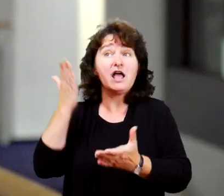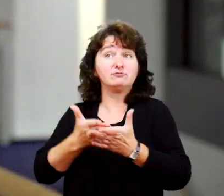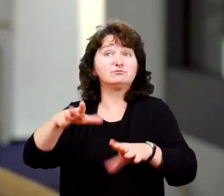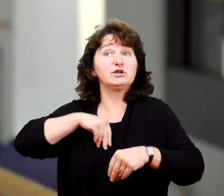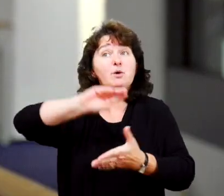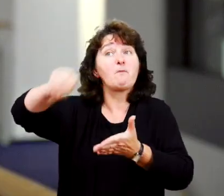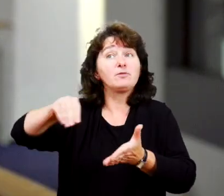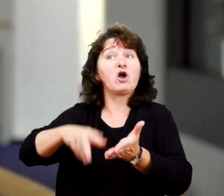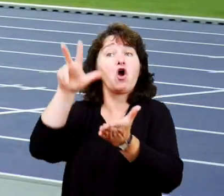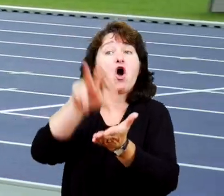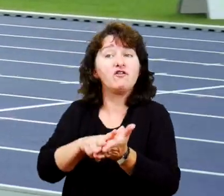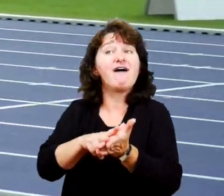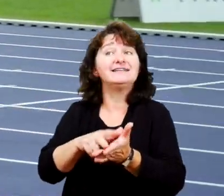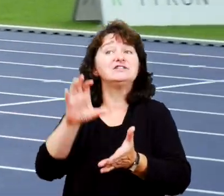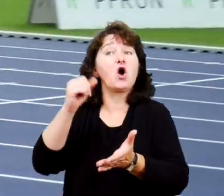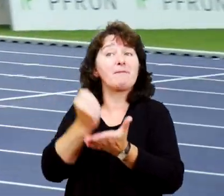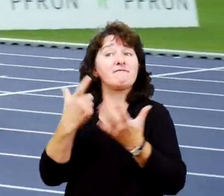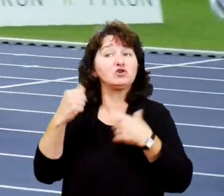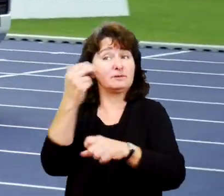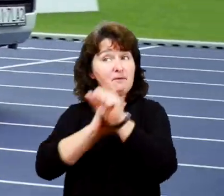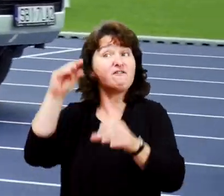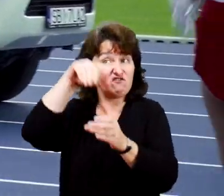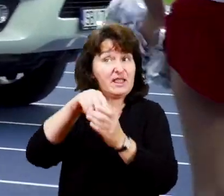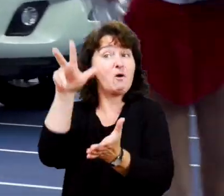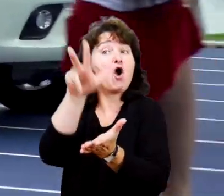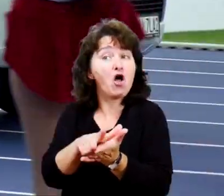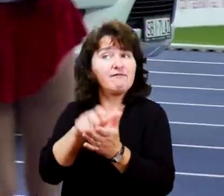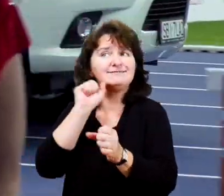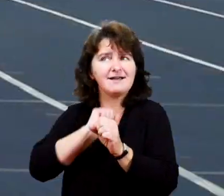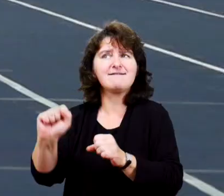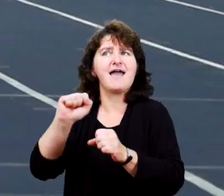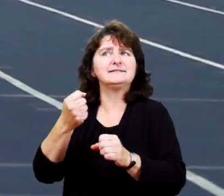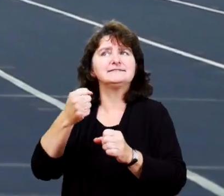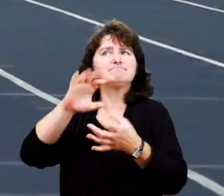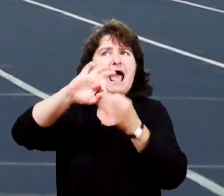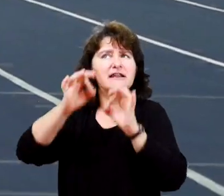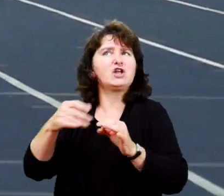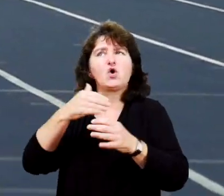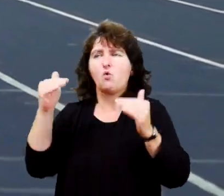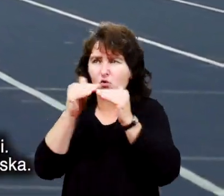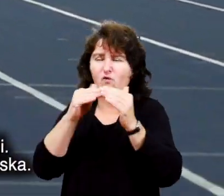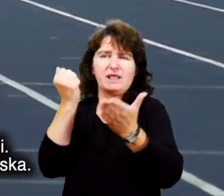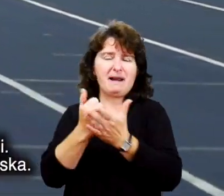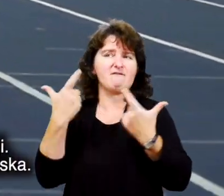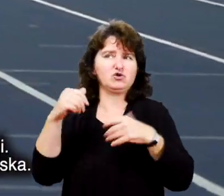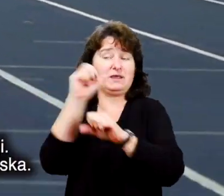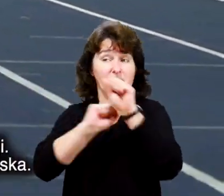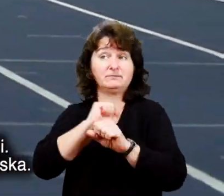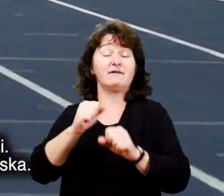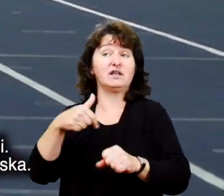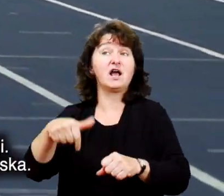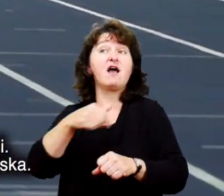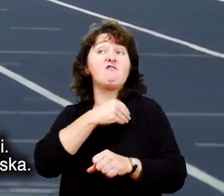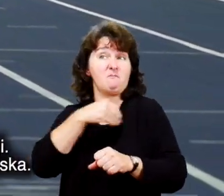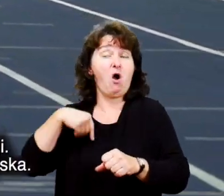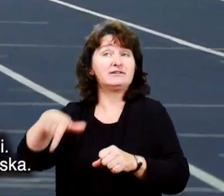podpisaliśmy konwencję o prawach osób niepełnosprawnych. Ona właśnie mówi o wszystkich równych prawach osób niepełnosprawnych. Jest tych osób